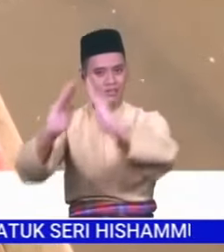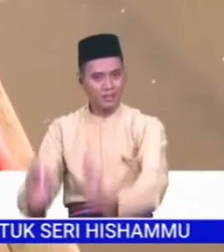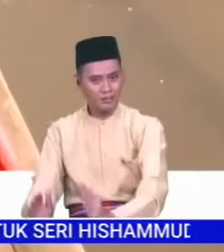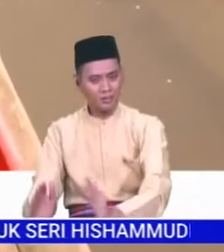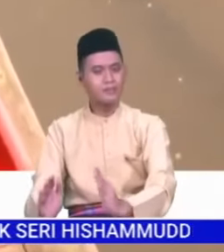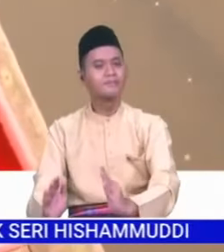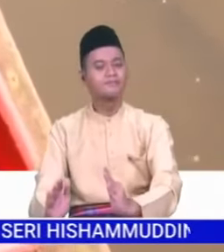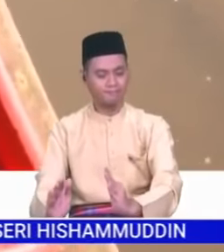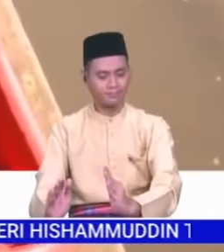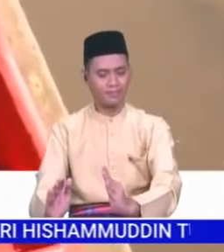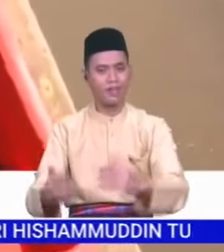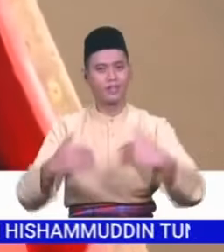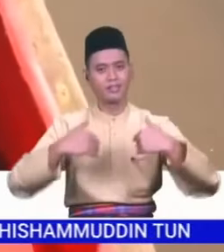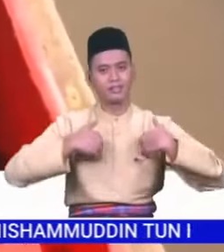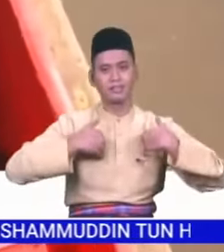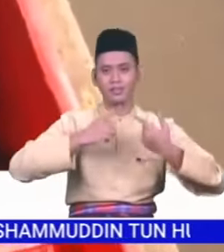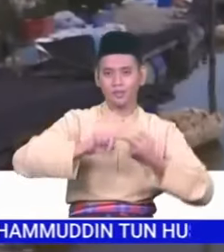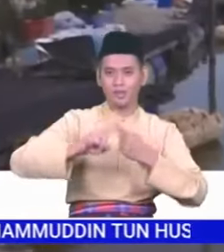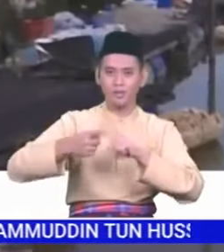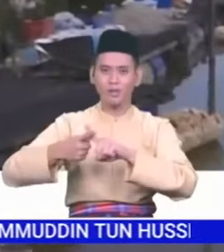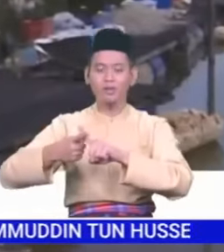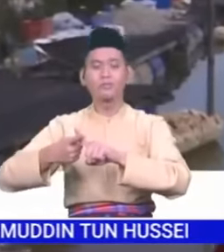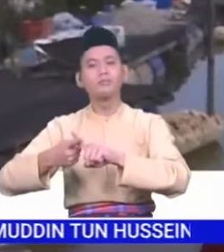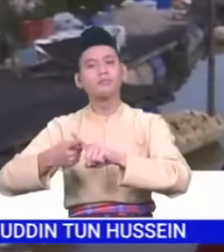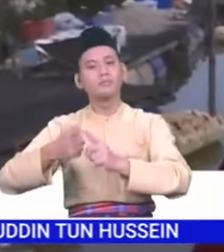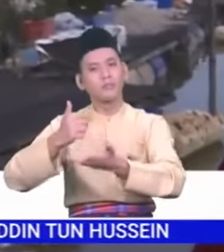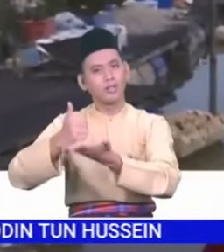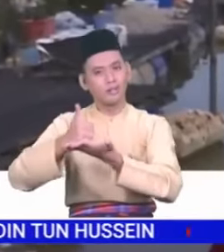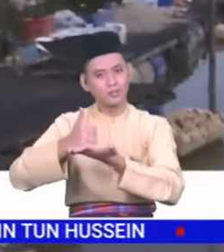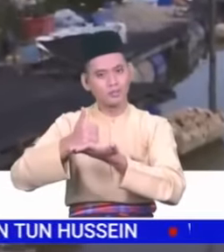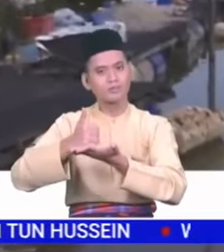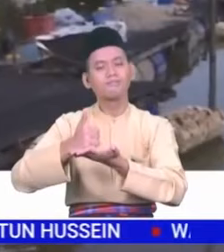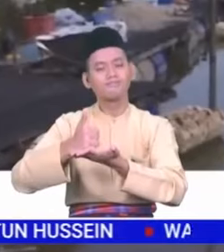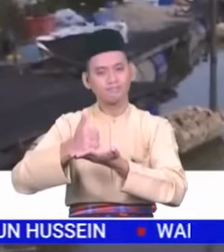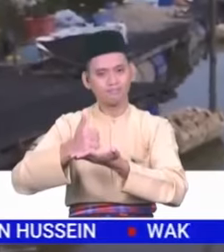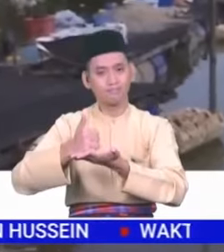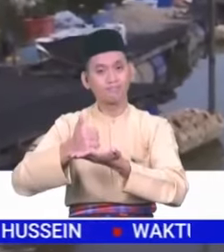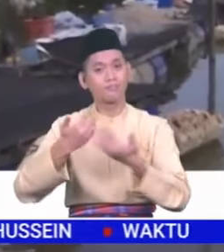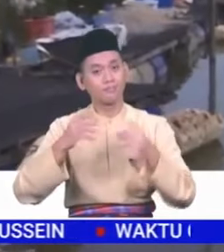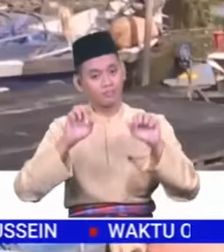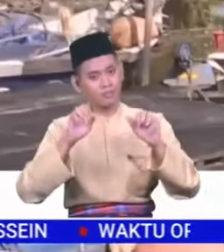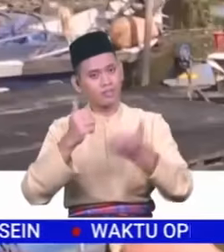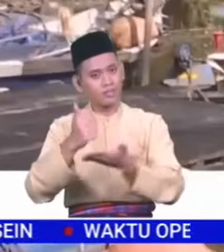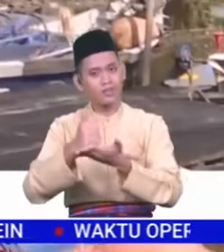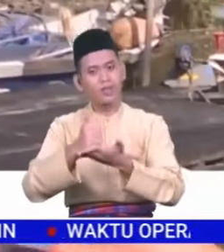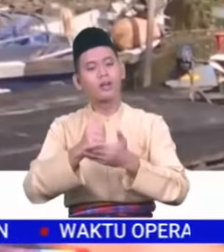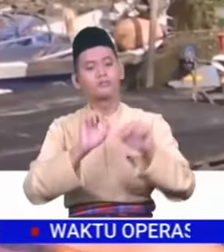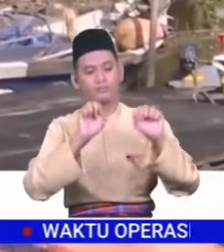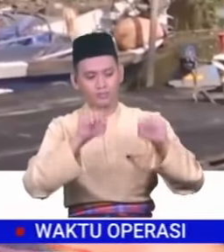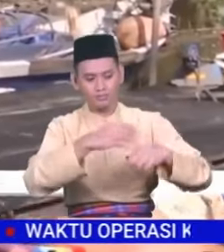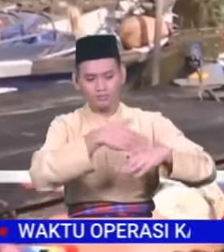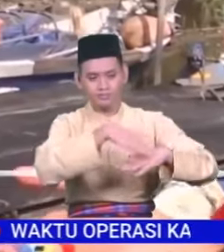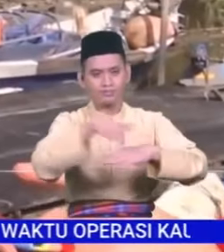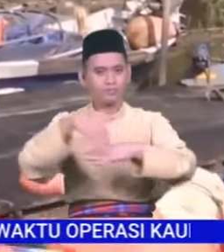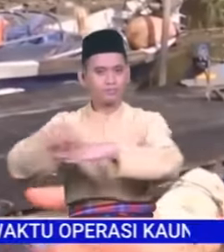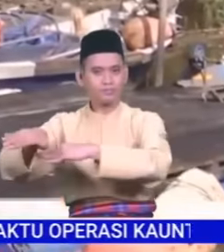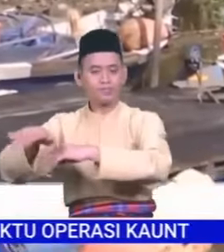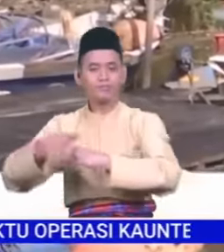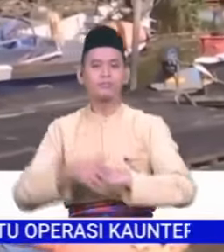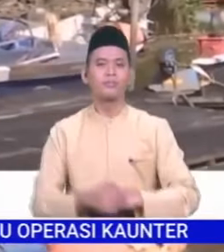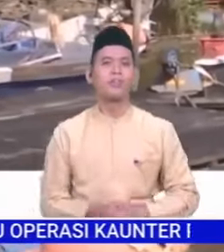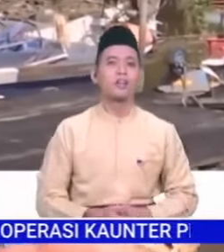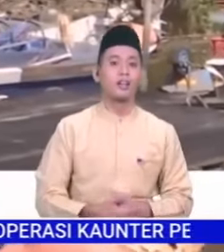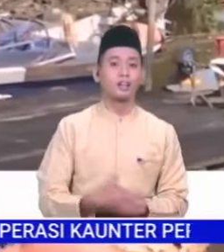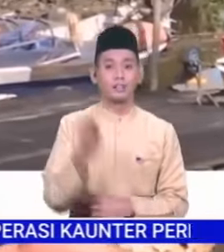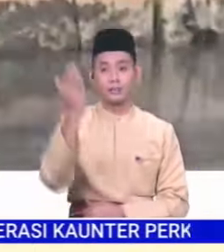engkau ane bantu juga yang dikenal media dengan diemban tua beli sebaiknya kita adalah mobil Allah adalah atau